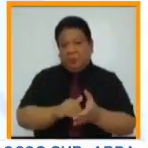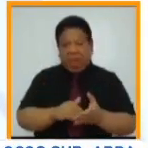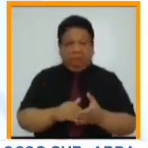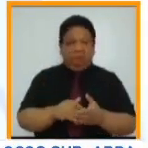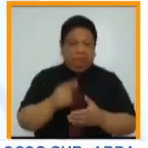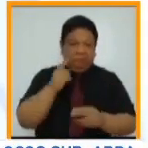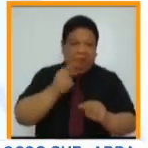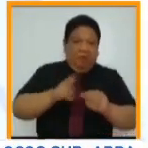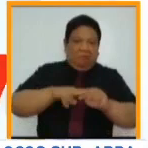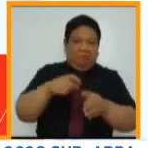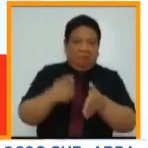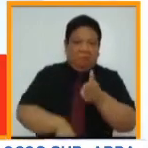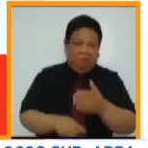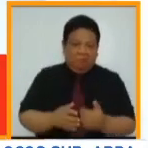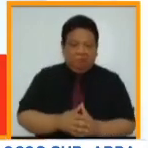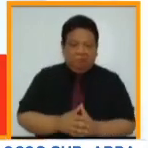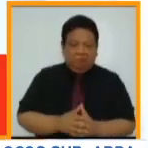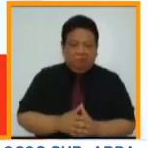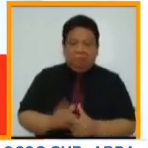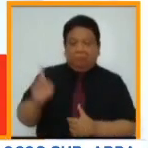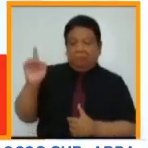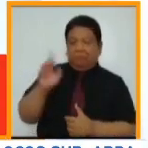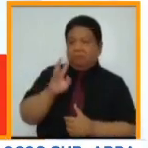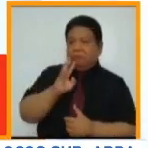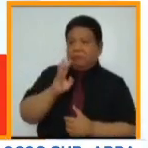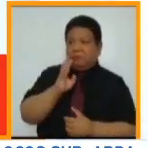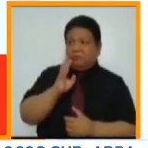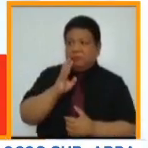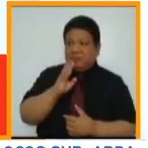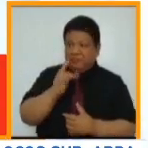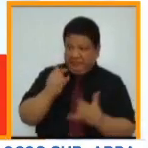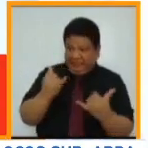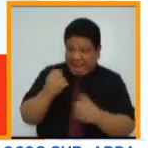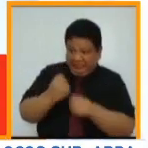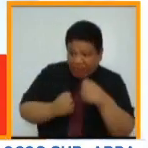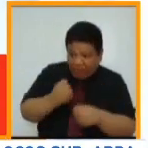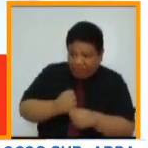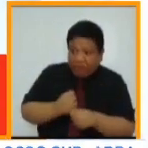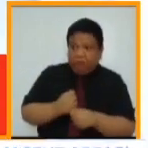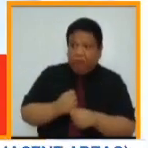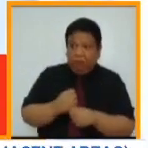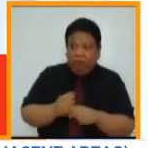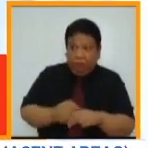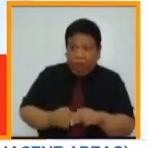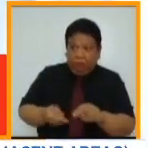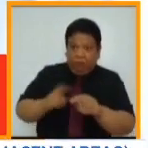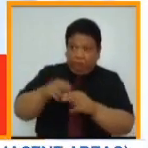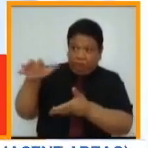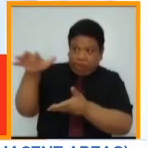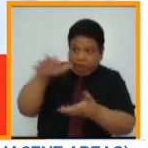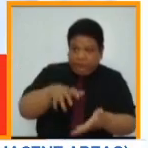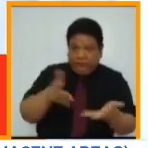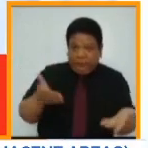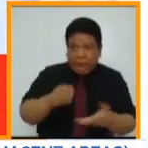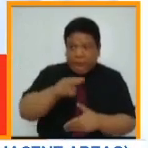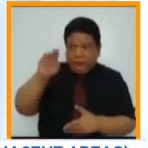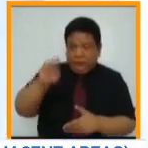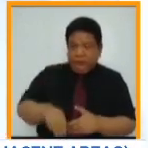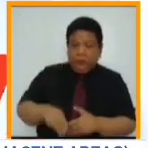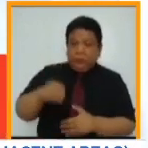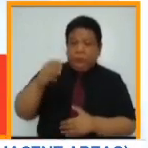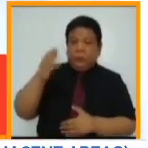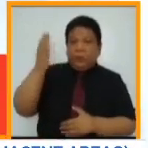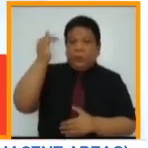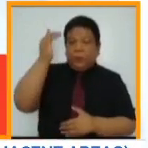tawid dagat eh. Pero noong taon na to, yung dumagete nakarating dito sa Manila dahil sa shortage ng native